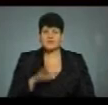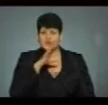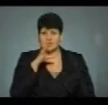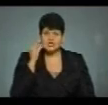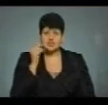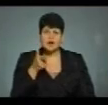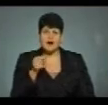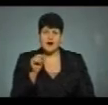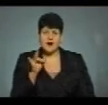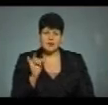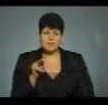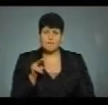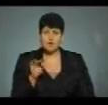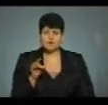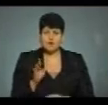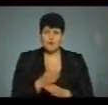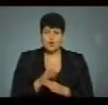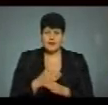Поттера» розпочали з поділу на команди.